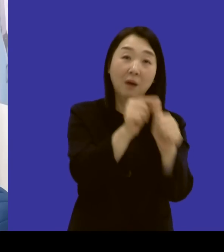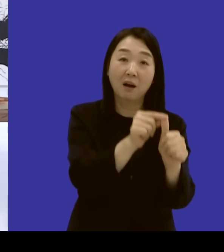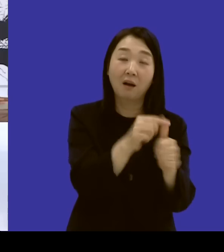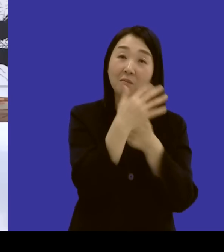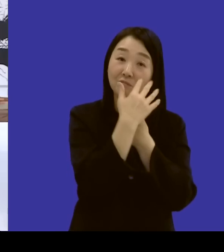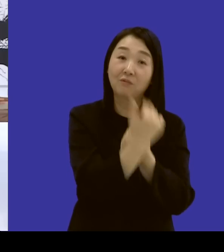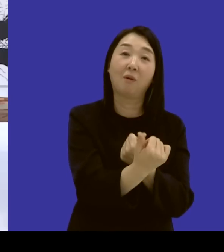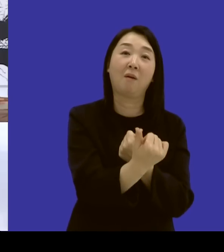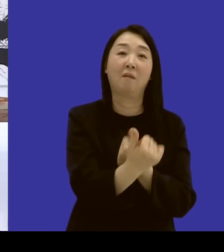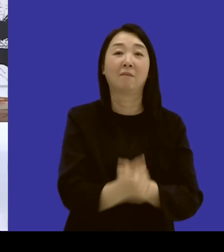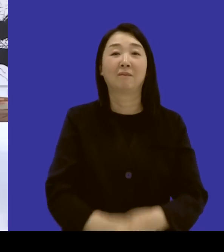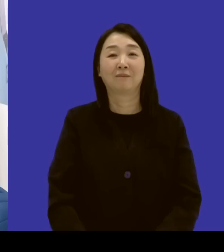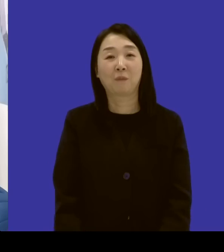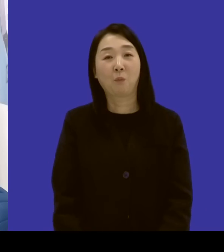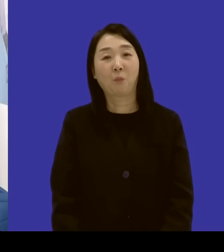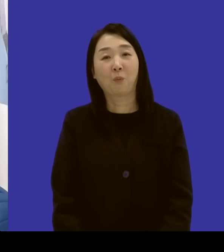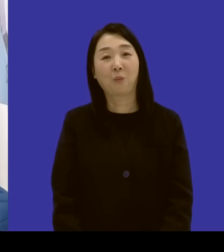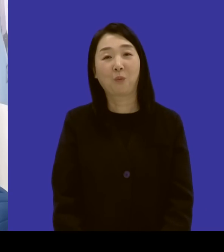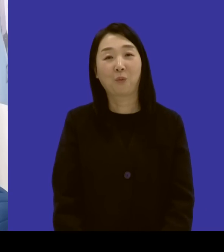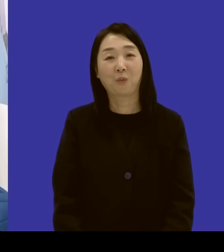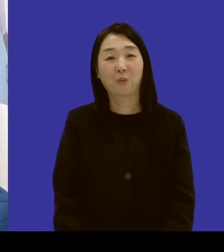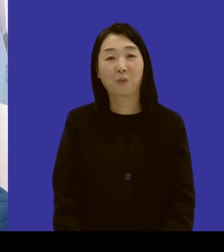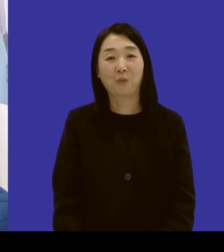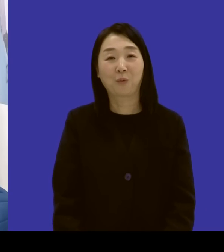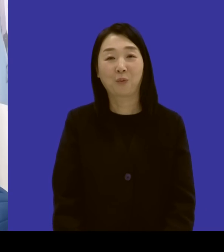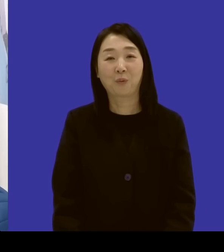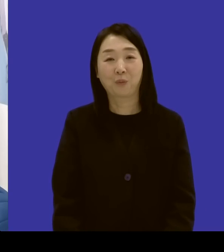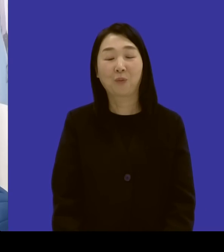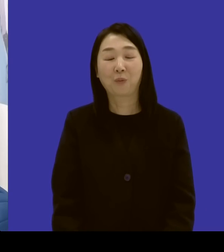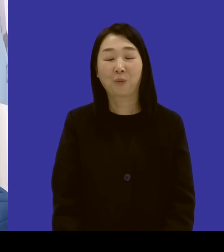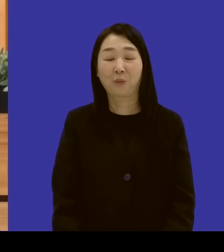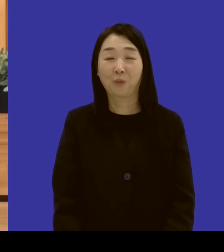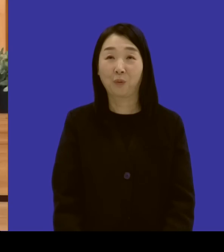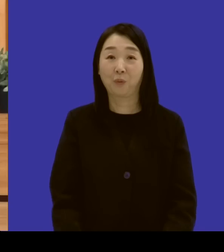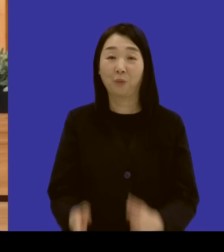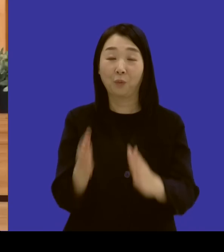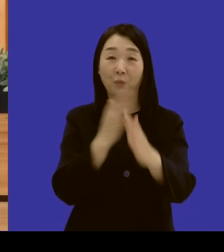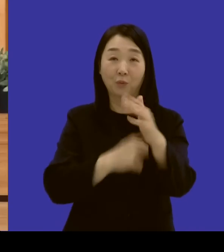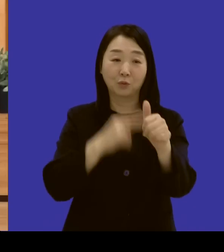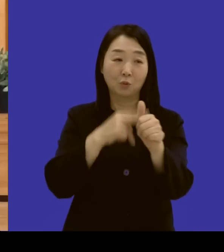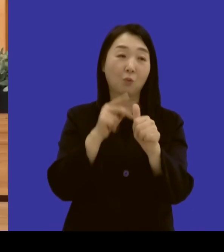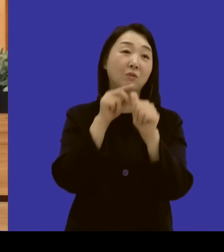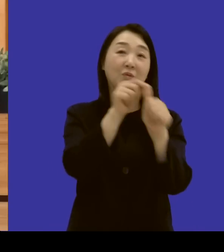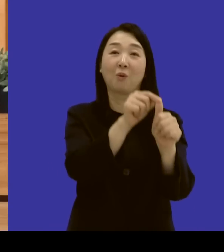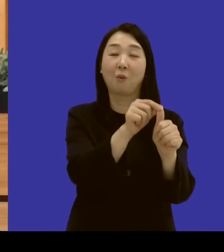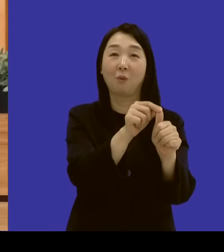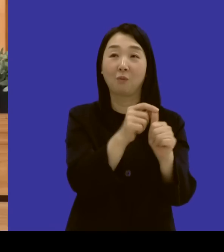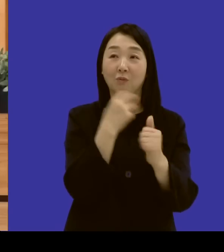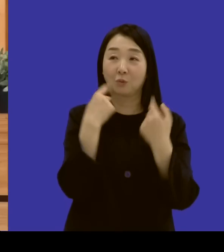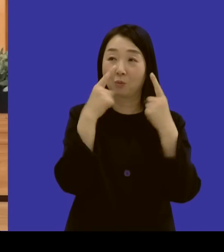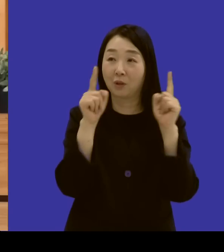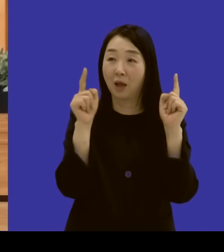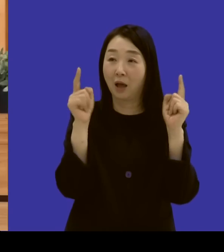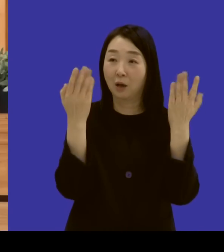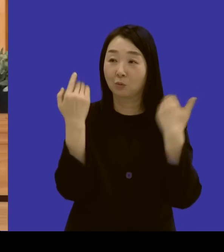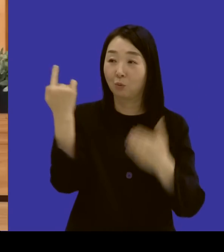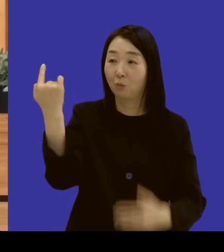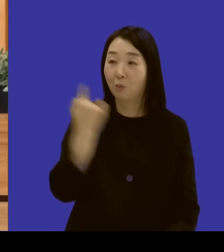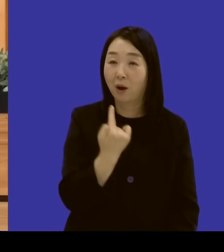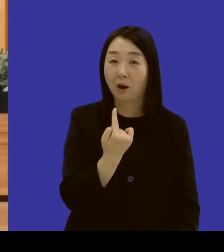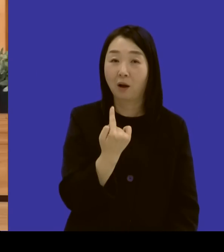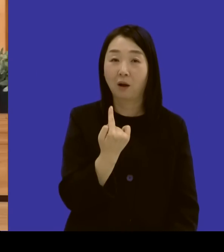아니에요. 와, 그럴 수가 있나? 조교수 임용. 조교수로? 네. 그럼 서울대에 오셔서 서울 네. 대한민국을